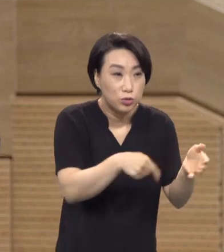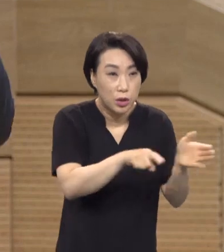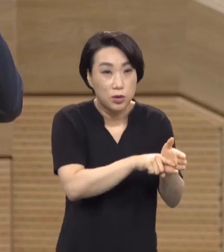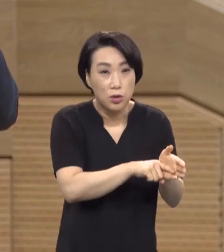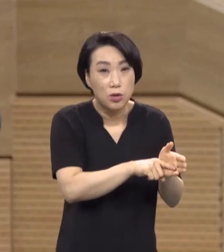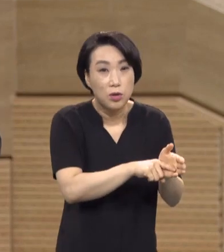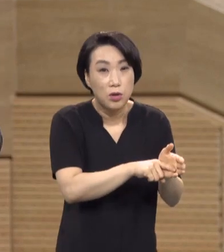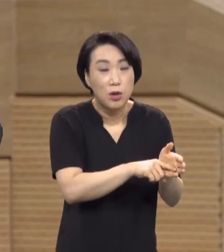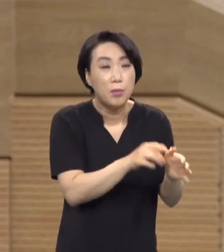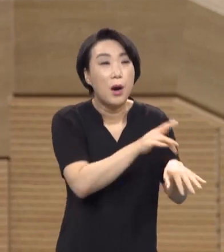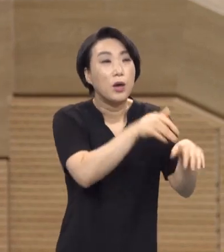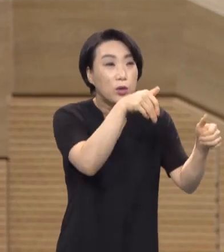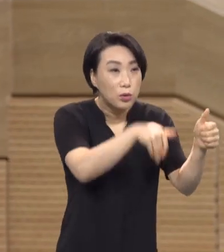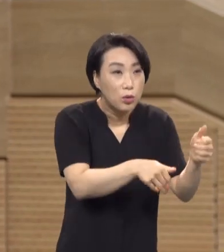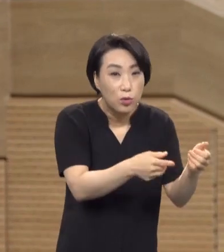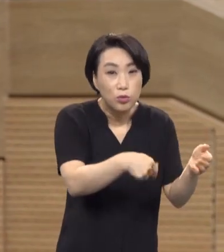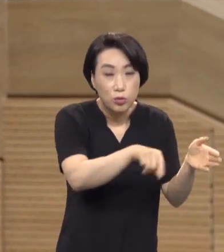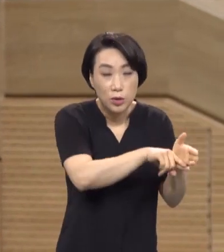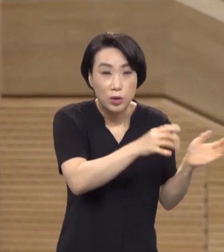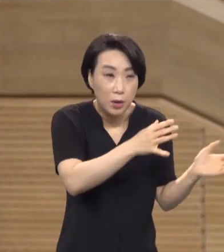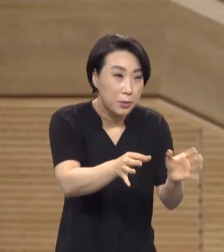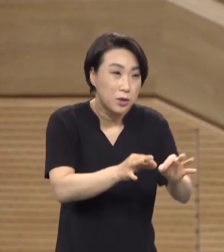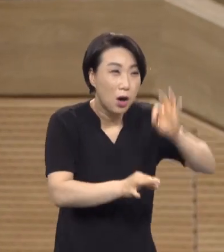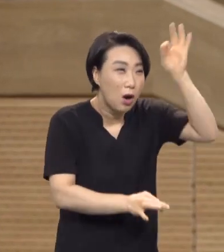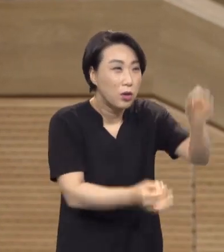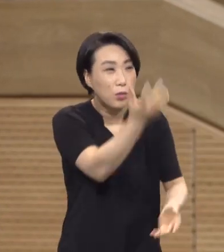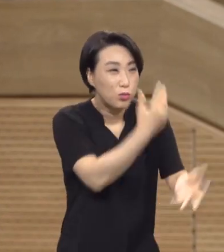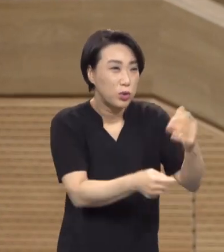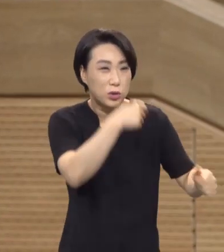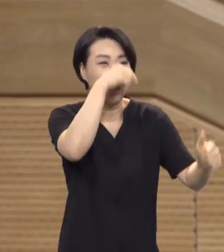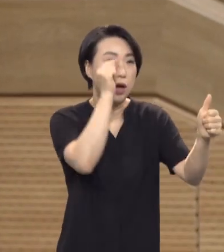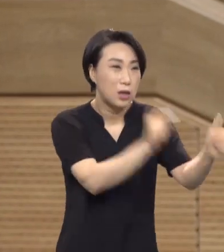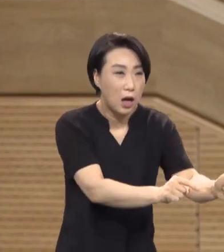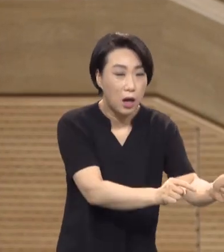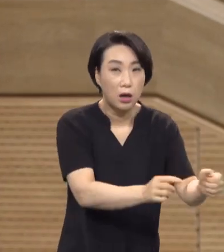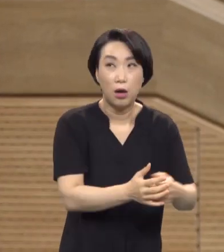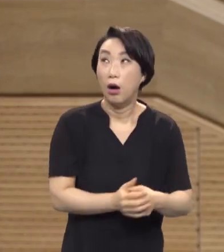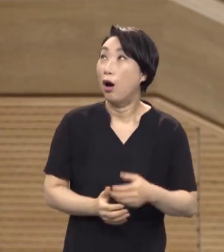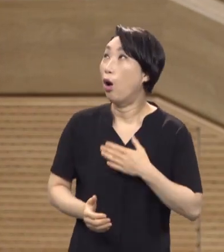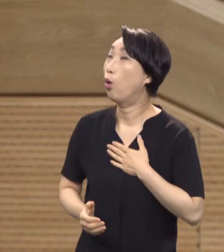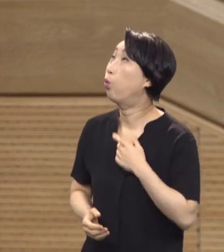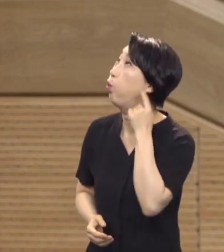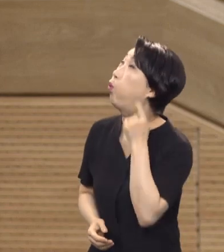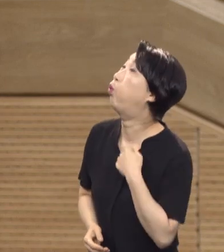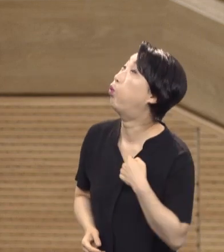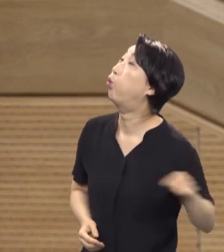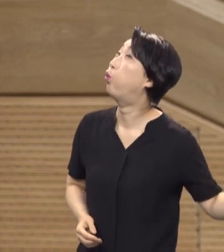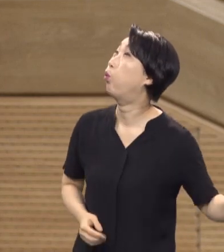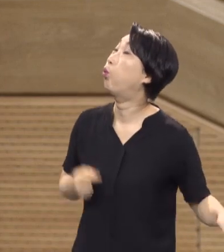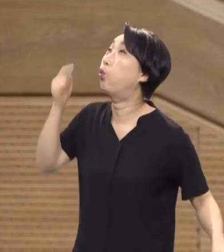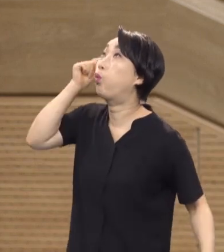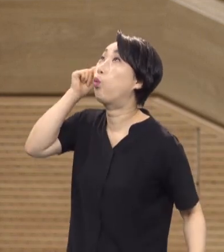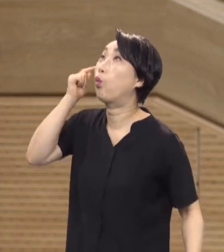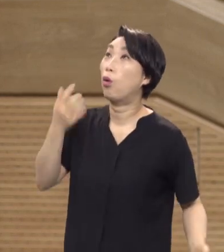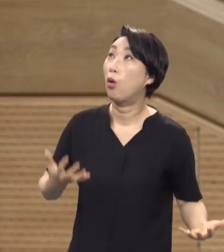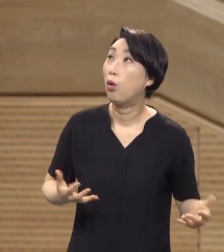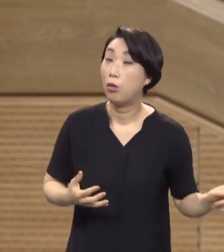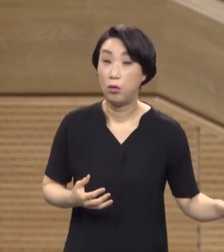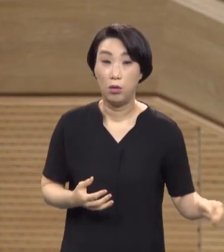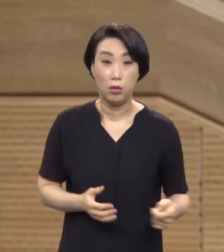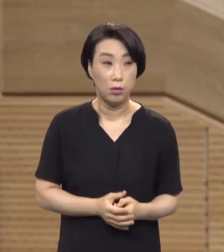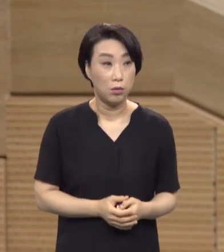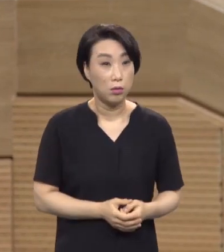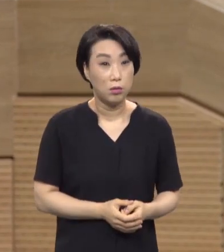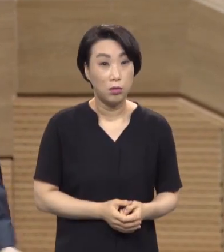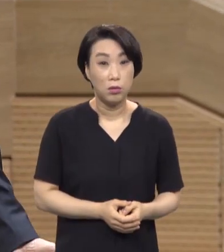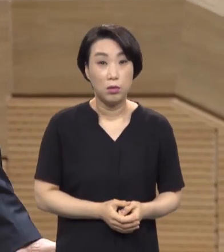위해서 예비된 영영한 불로 들어가라 하니까, 우리가 왜 들어가야 돼요? 하고